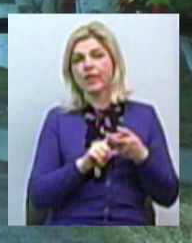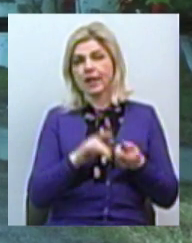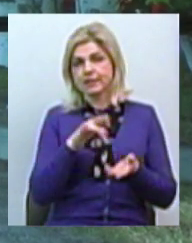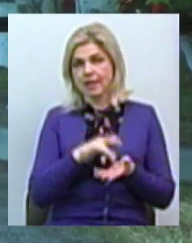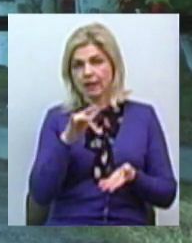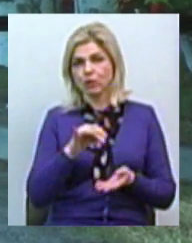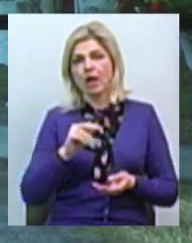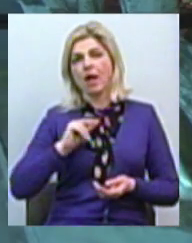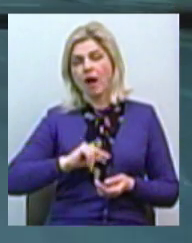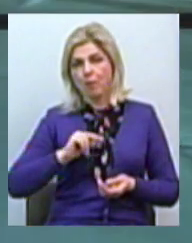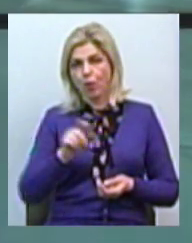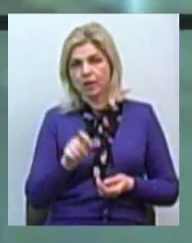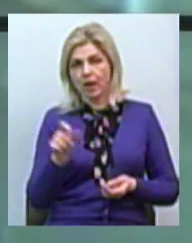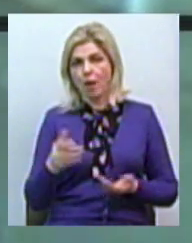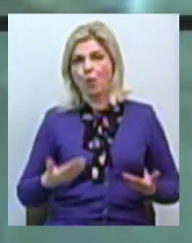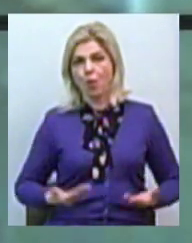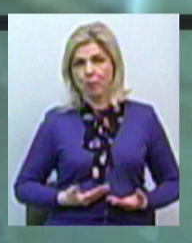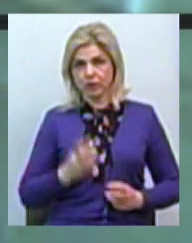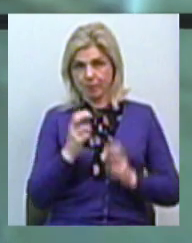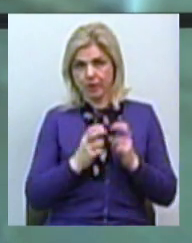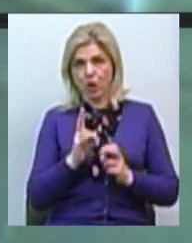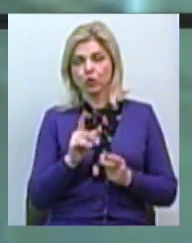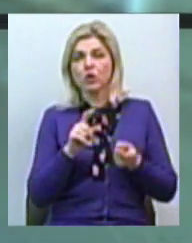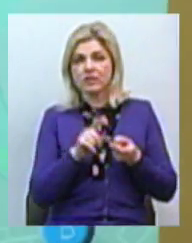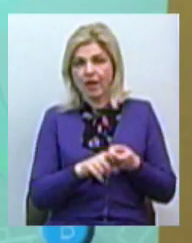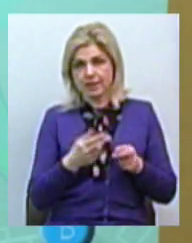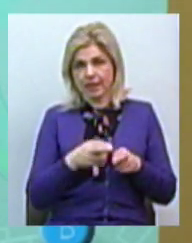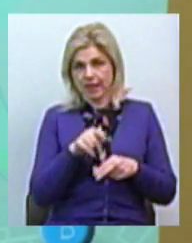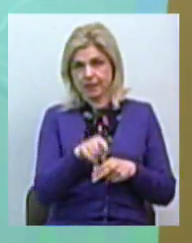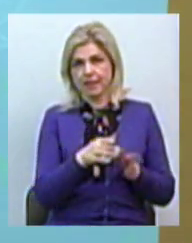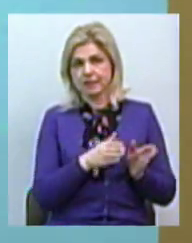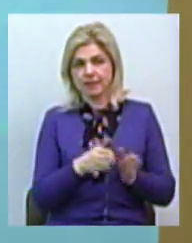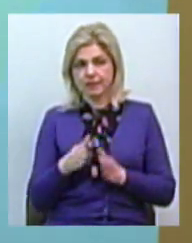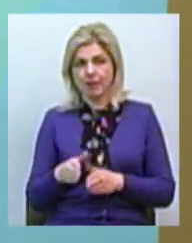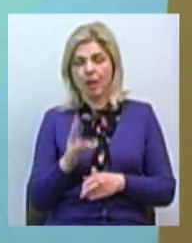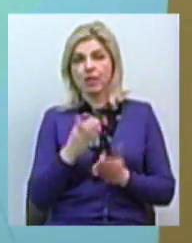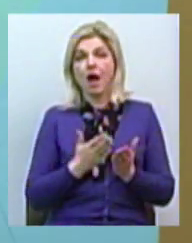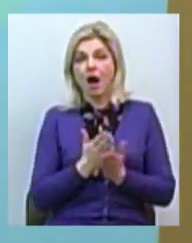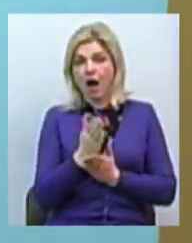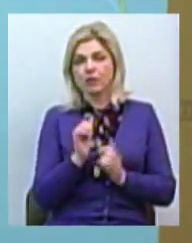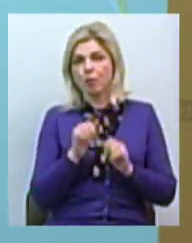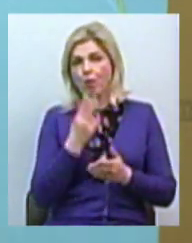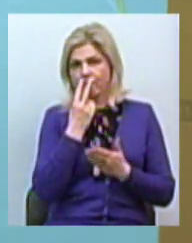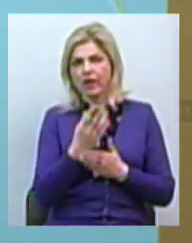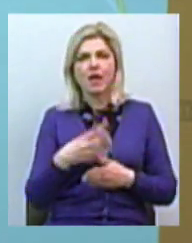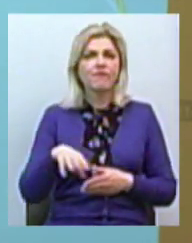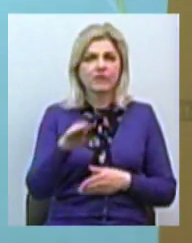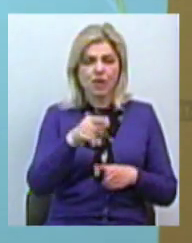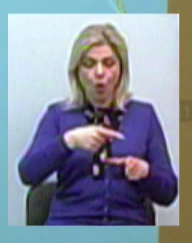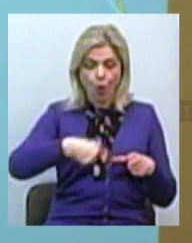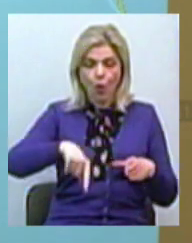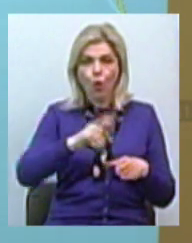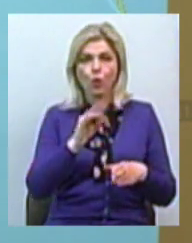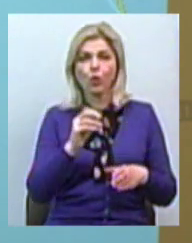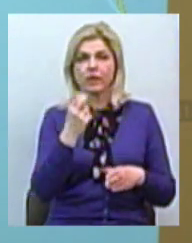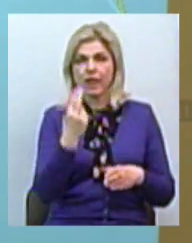представникам комунальних підприємств, дотичних до цієї системи. На мапі можна побачити всі колодязі одразу, або лише ті, які знаходяться